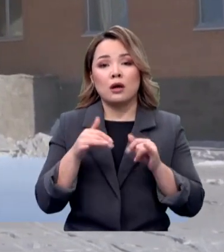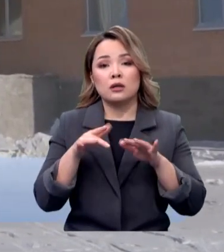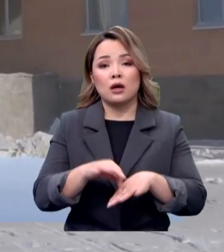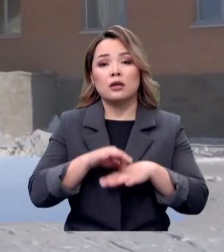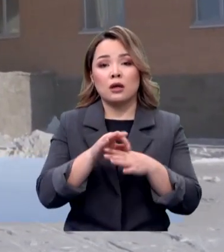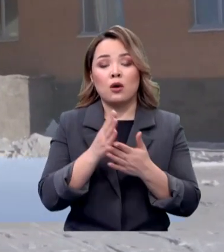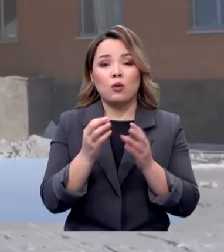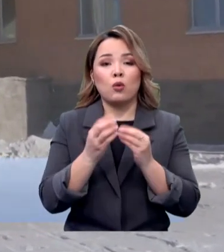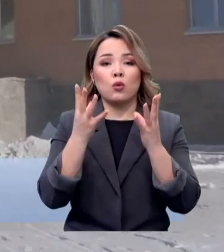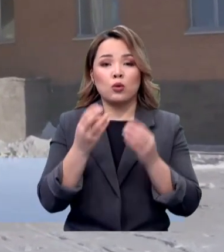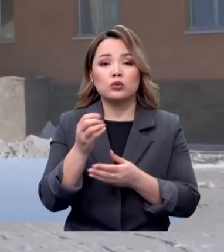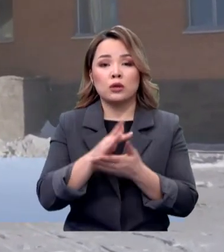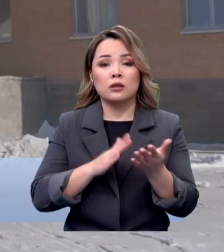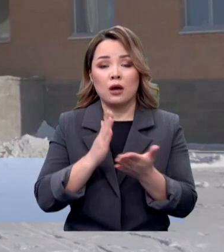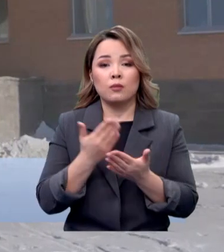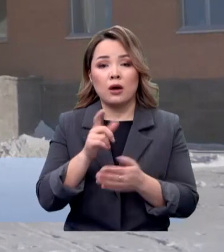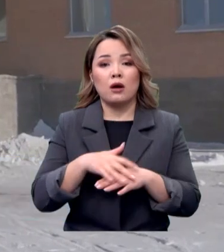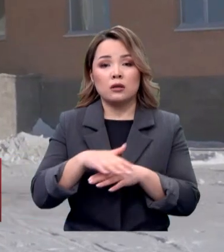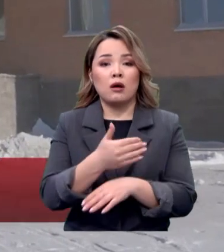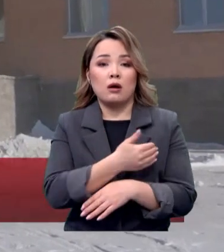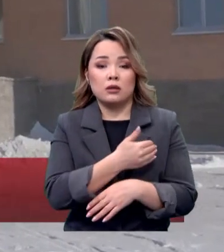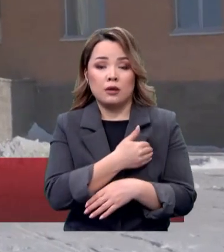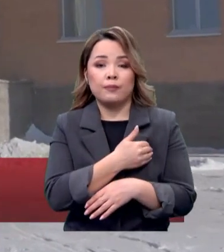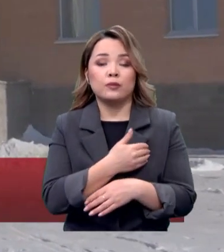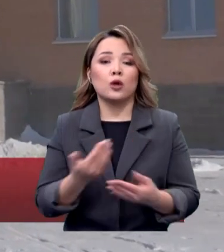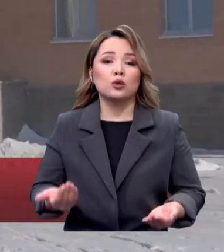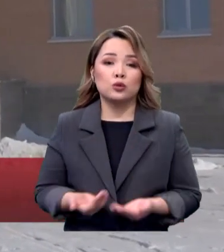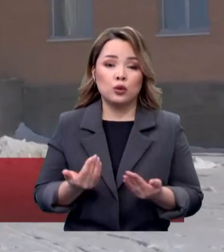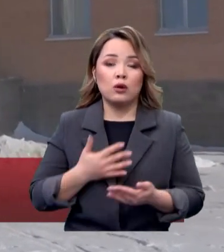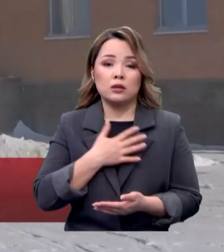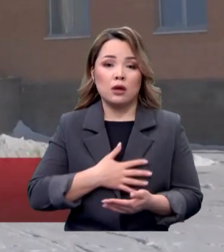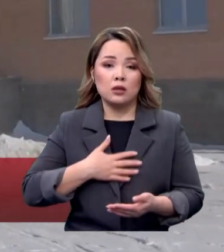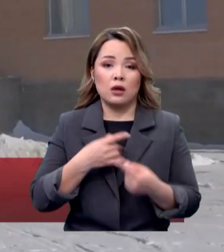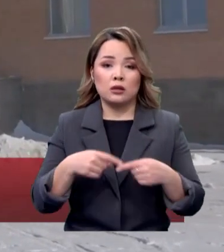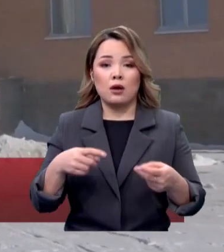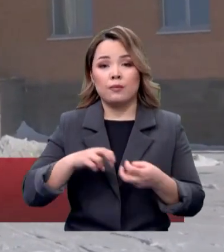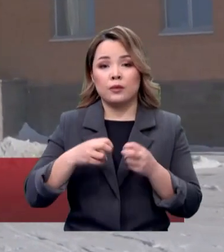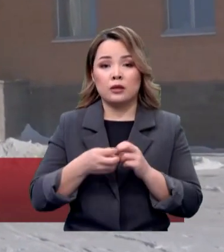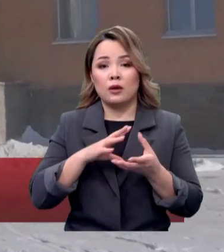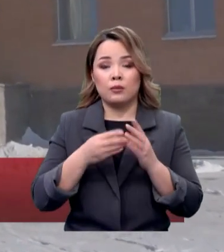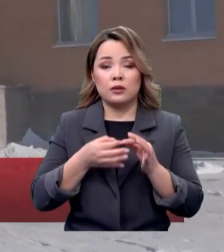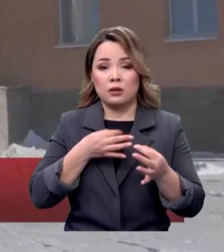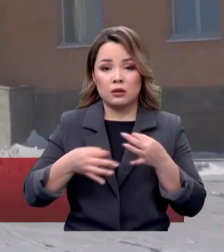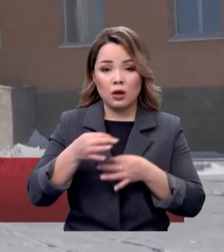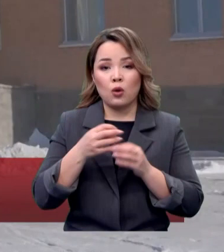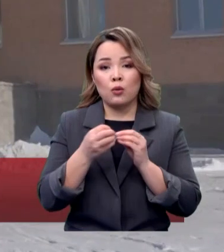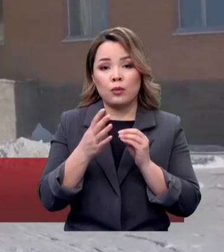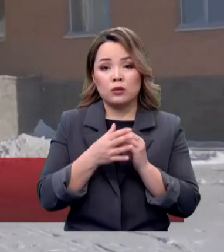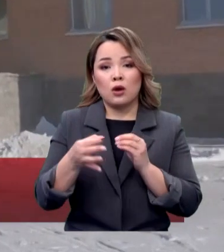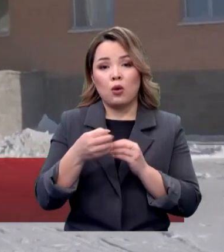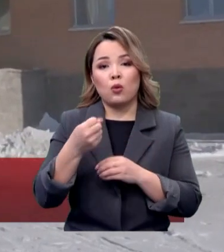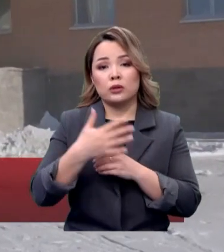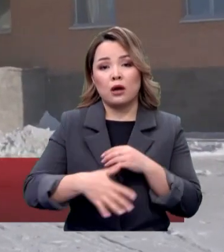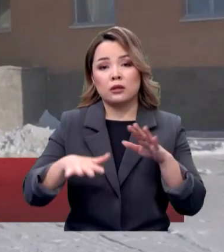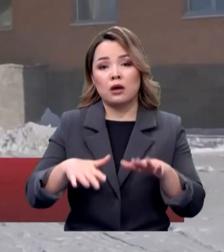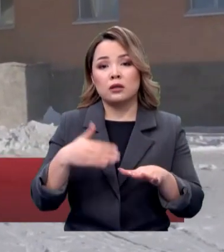іссапары 10 күнге созылады. Халық қалаулылары тұрғындарды толғандырған өзекті мәселелерді талқылау үшін 15 аудан орталығында